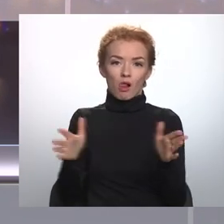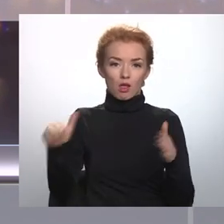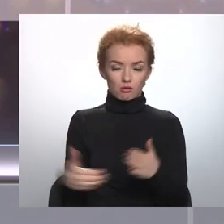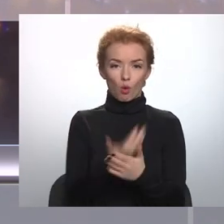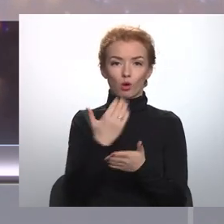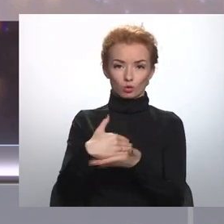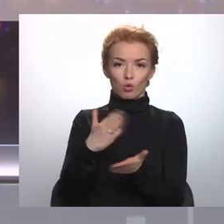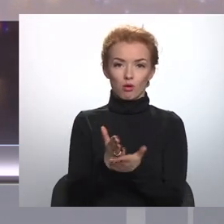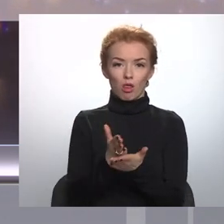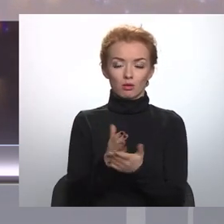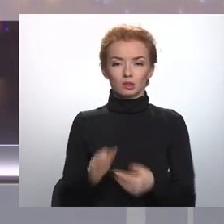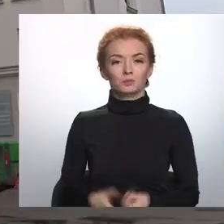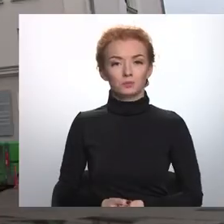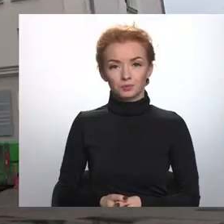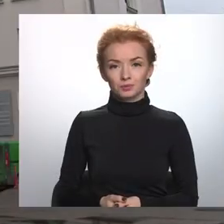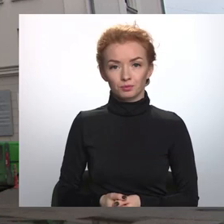stāsta Madara Līcīte.